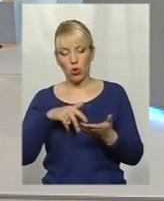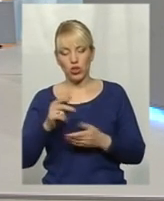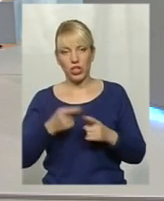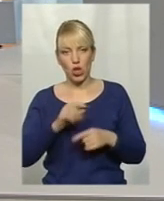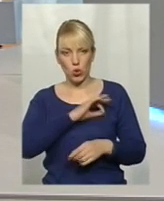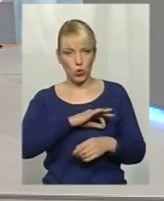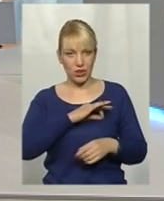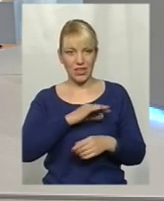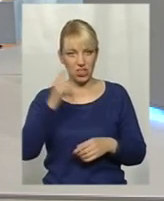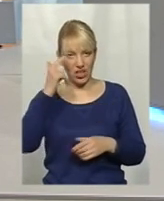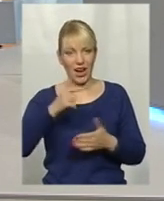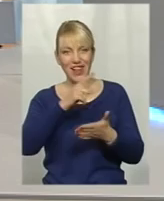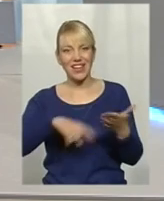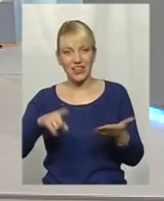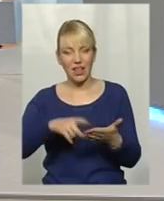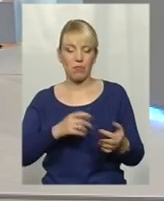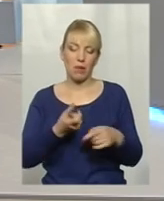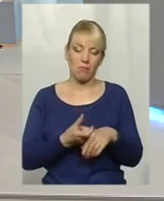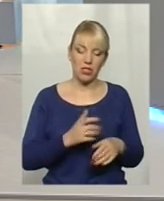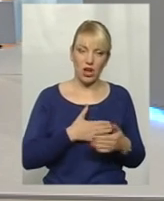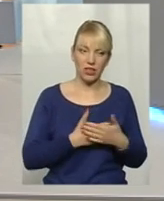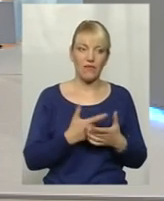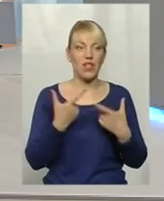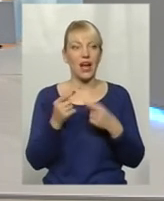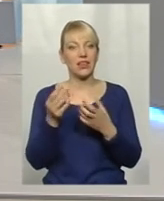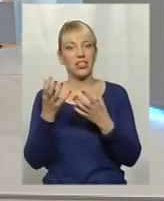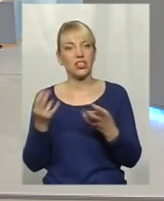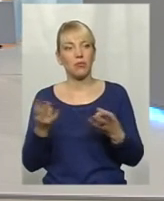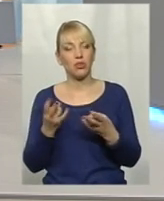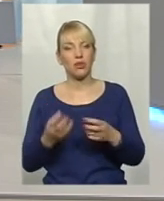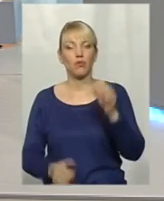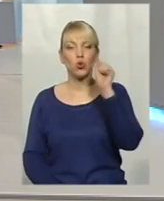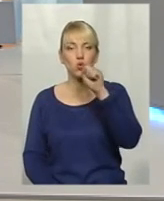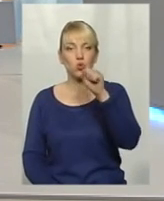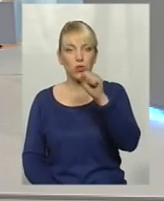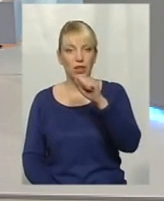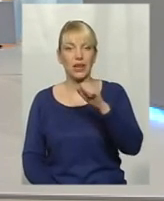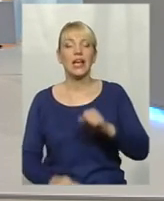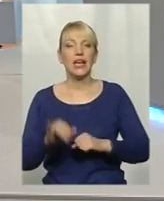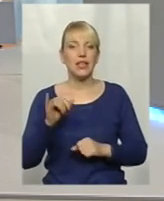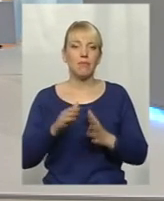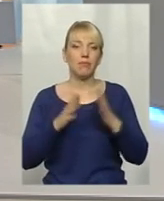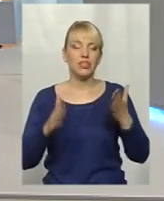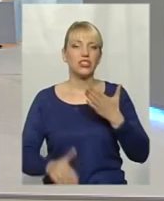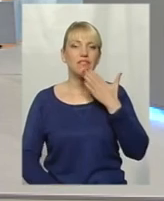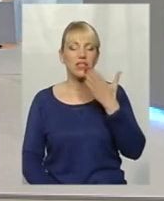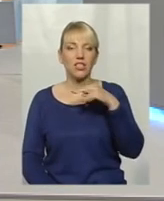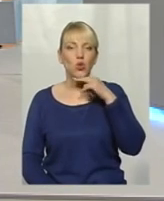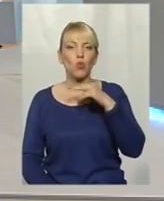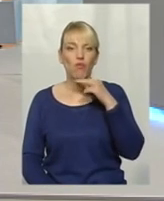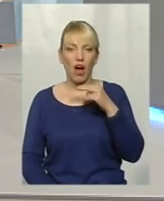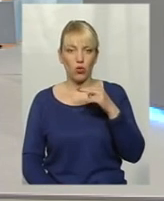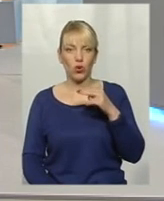юридичний лікнеп і більш активні, а де ще потрібно стукати і більше звертати увагу і тих